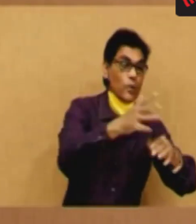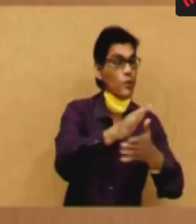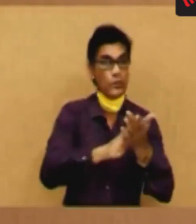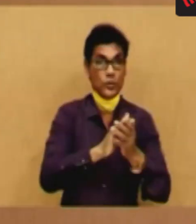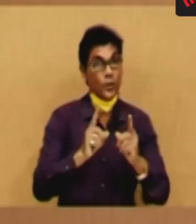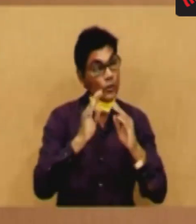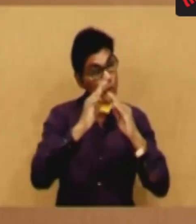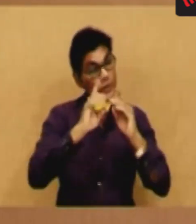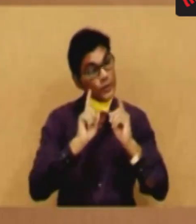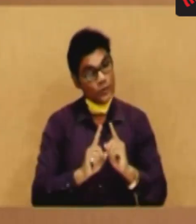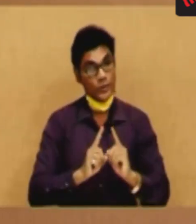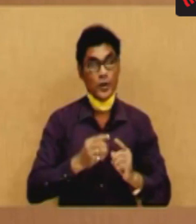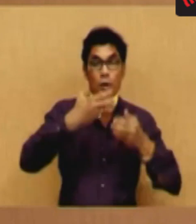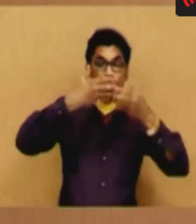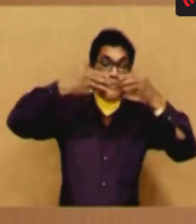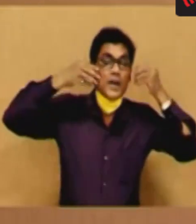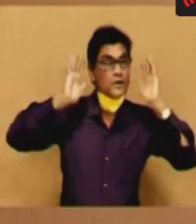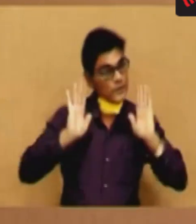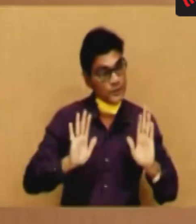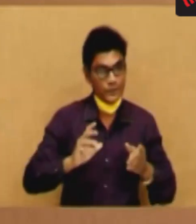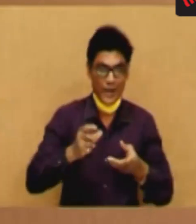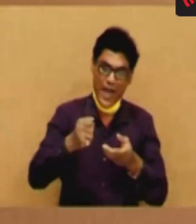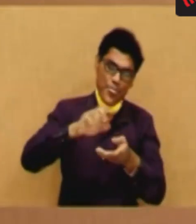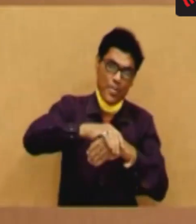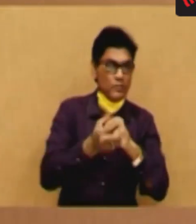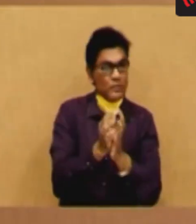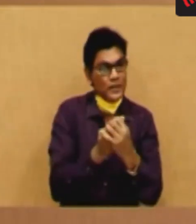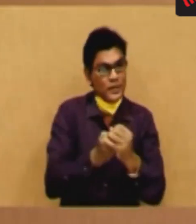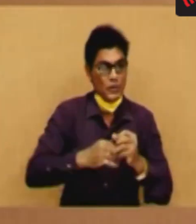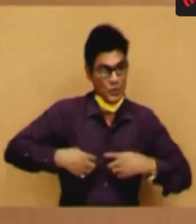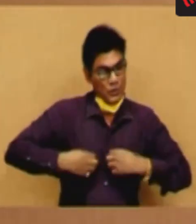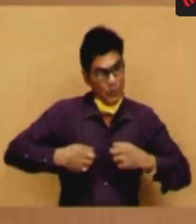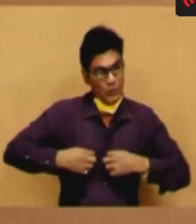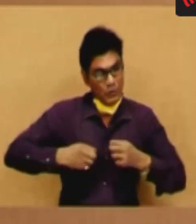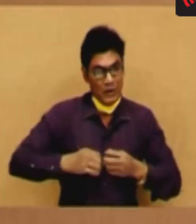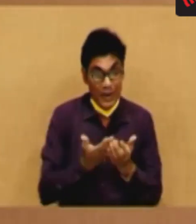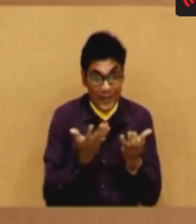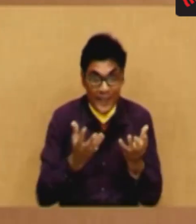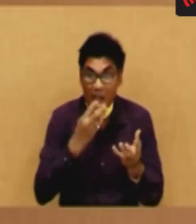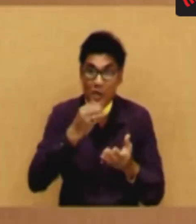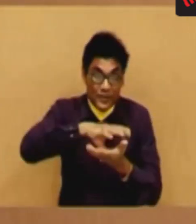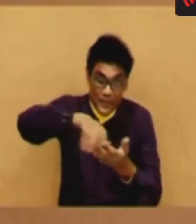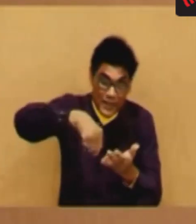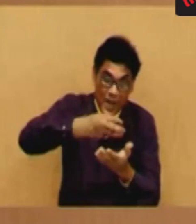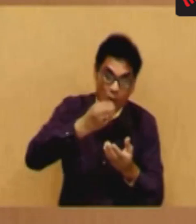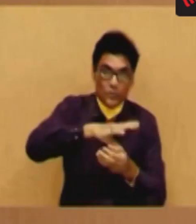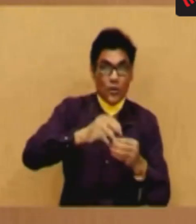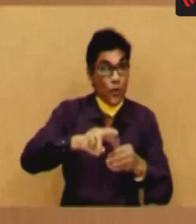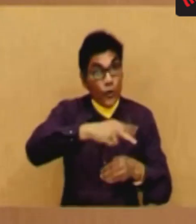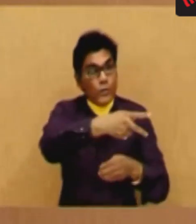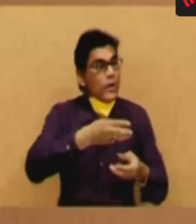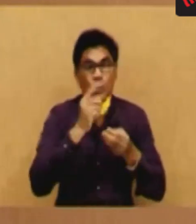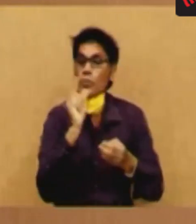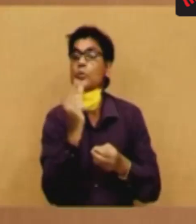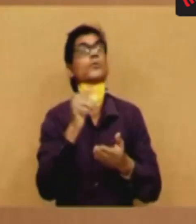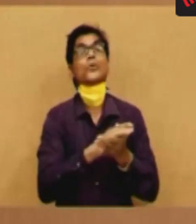घर भीतर रहिले मध्य मास्क टी पिंधिबे हाथ टी धोइबे लुगापटा बासन कुसन आपण जोटा व्यवहार करछंती अन्य माने